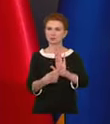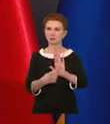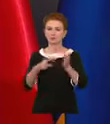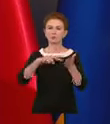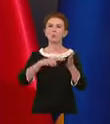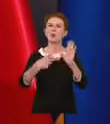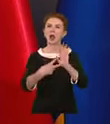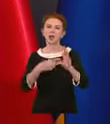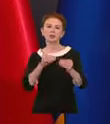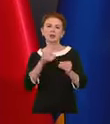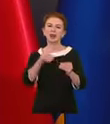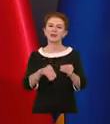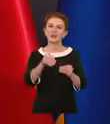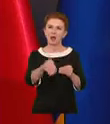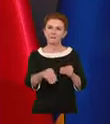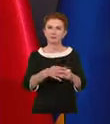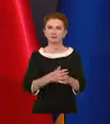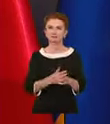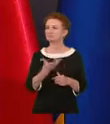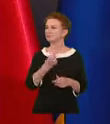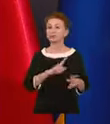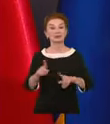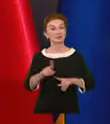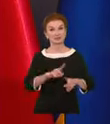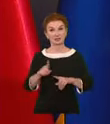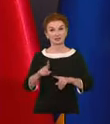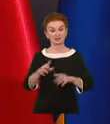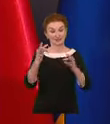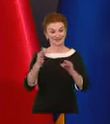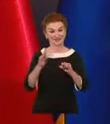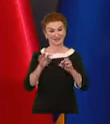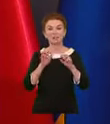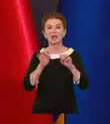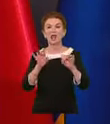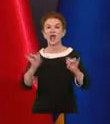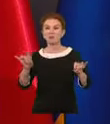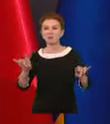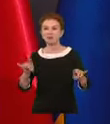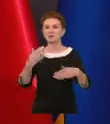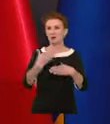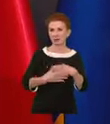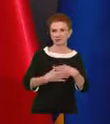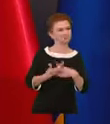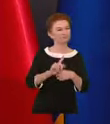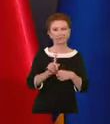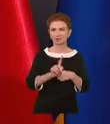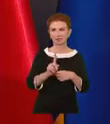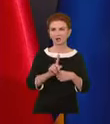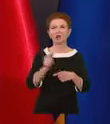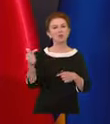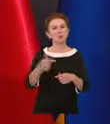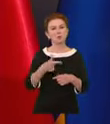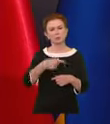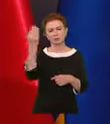plan, te etapy. One nie oznaczają, że epidemia się kończy. My będziemy musieli nauczyć się żyć z